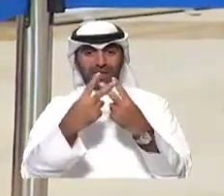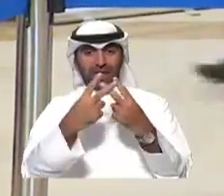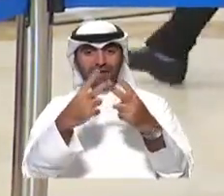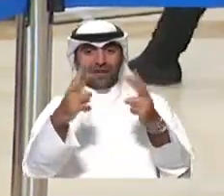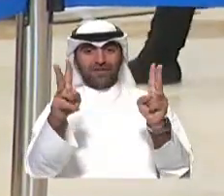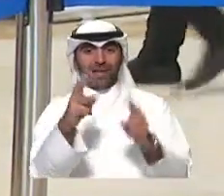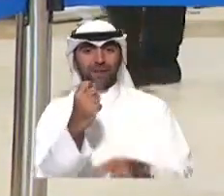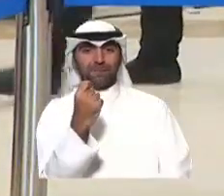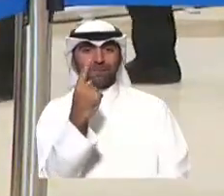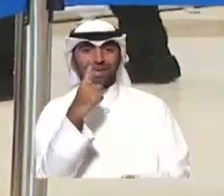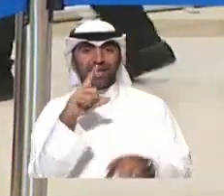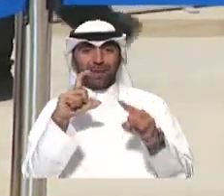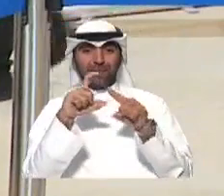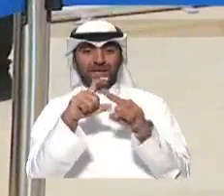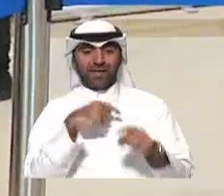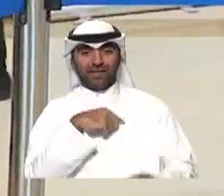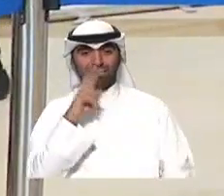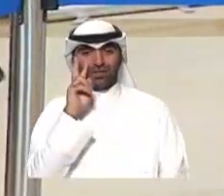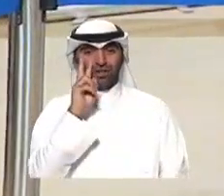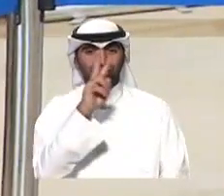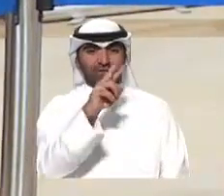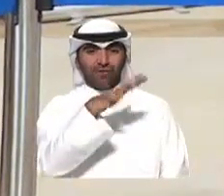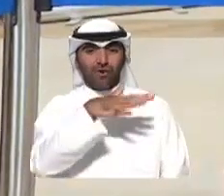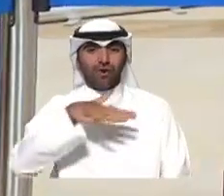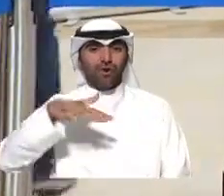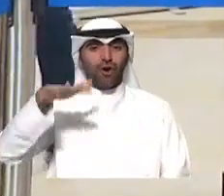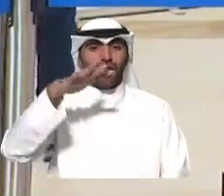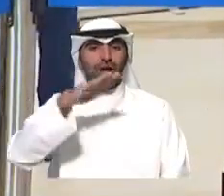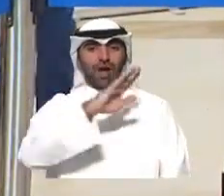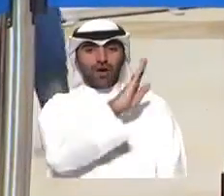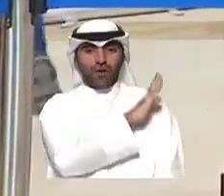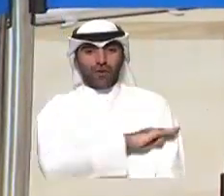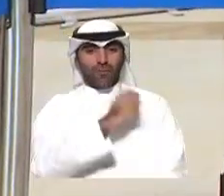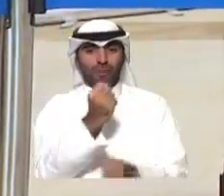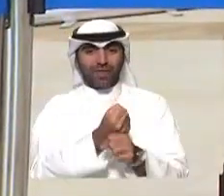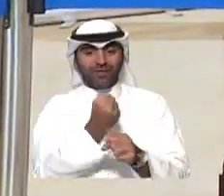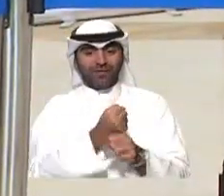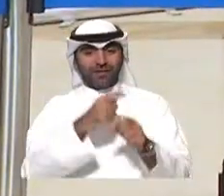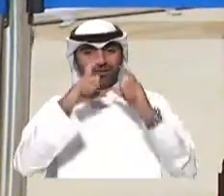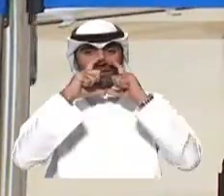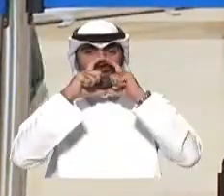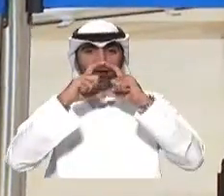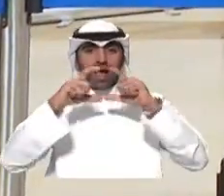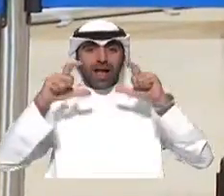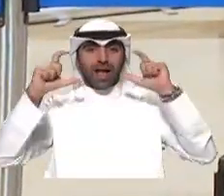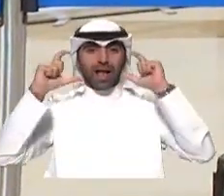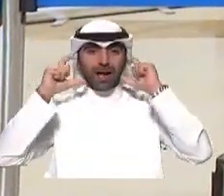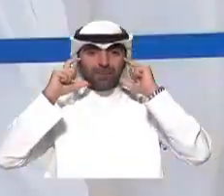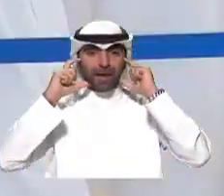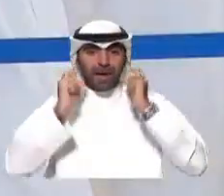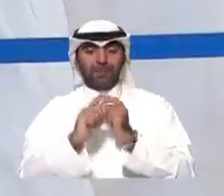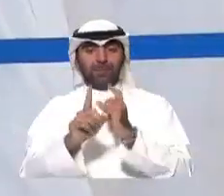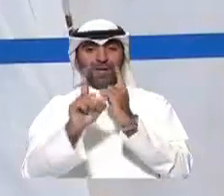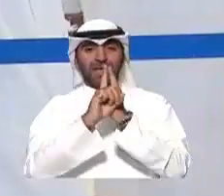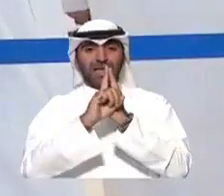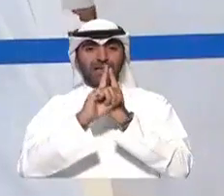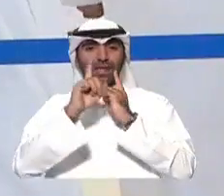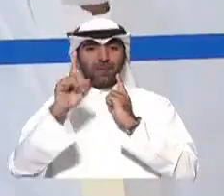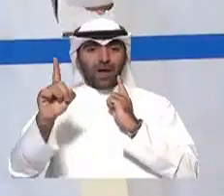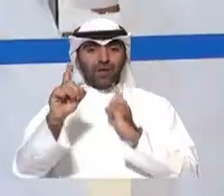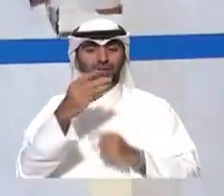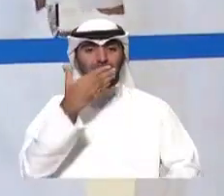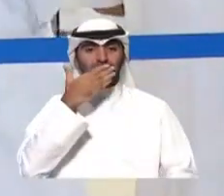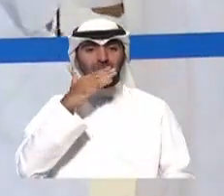الموظفين ملتزمين بالإجراءات الاحترازية، التباعد الاجتماعي، بلبس الكمام، الأمور الحمد لله مستقرة. التزام الموظفين